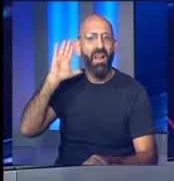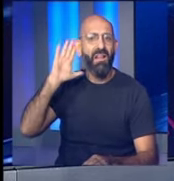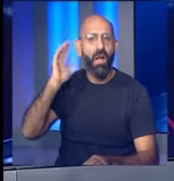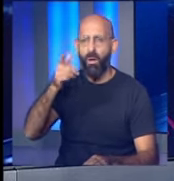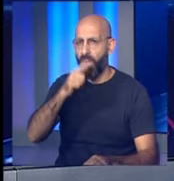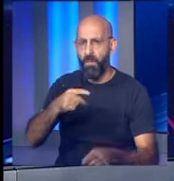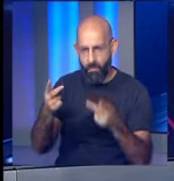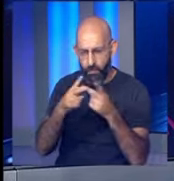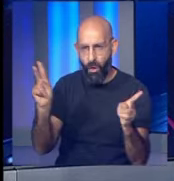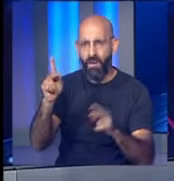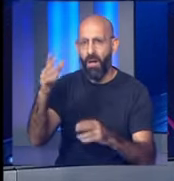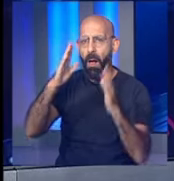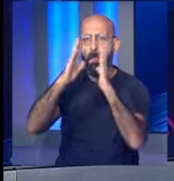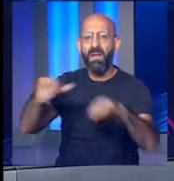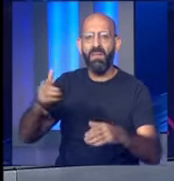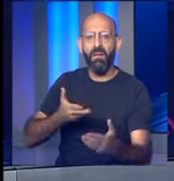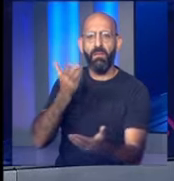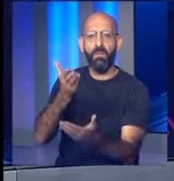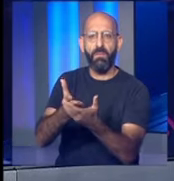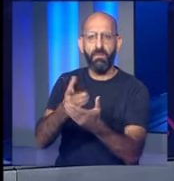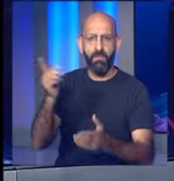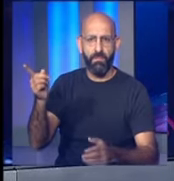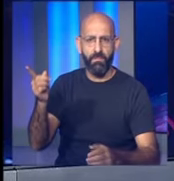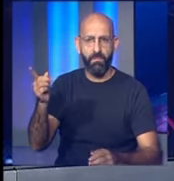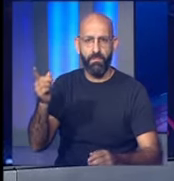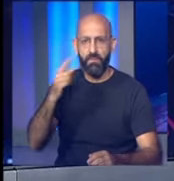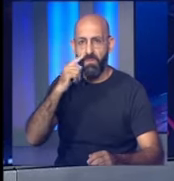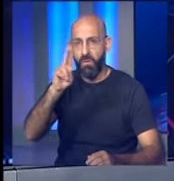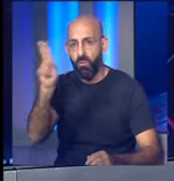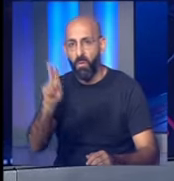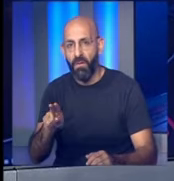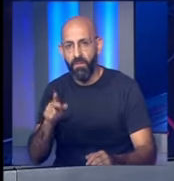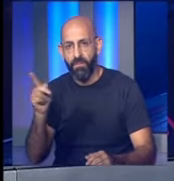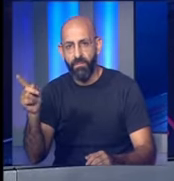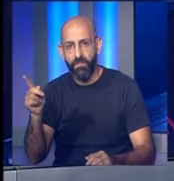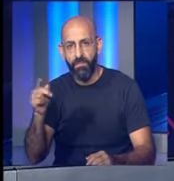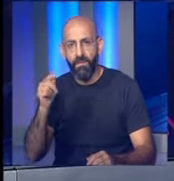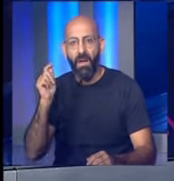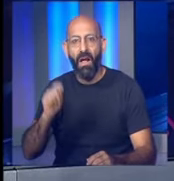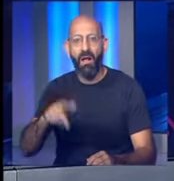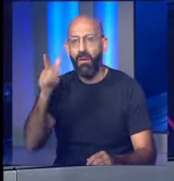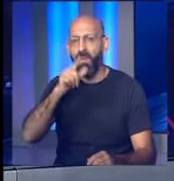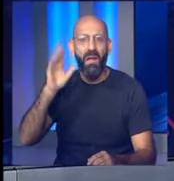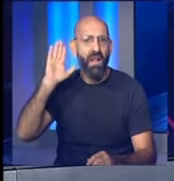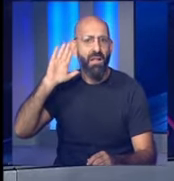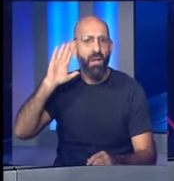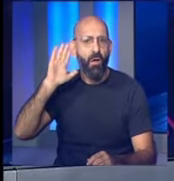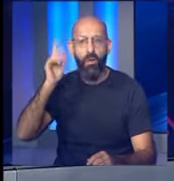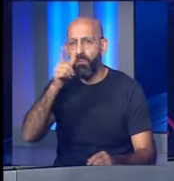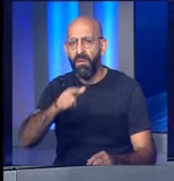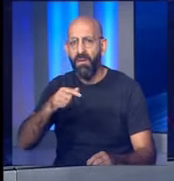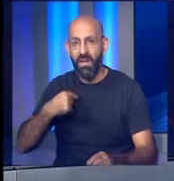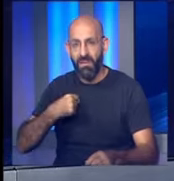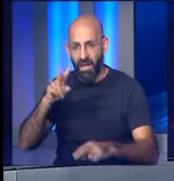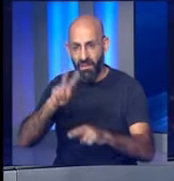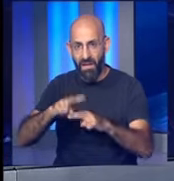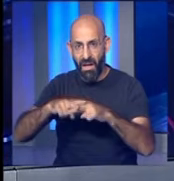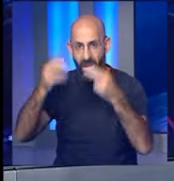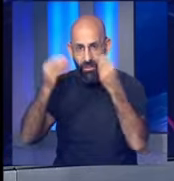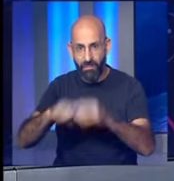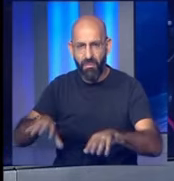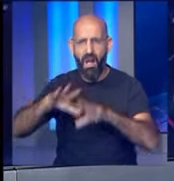بريس: نتنياهو قد يقبل بالاقتراح المصري. وجالنت يسأل عن البوصلة الحربية. مهولا